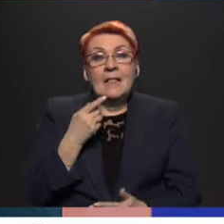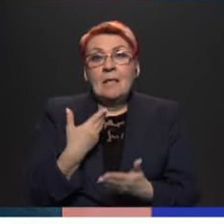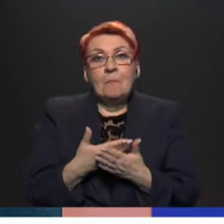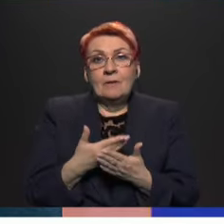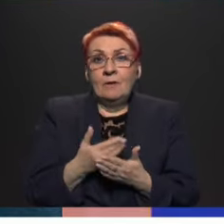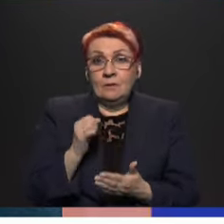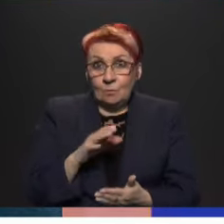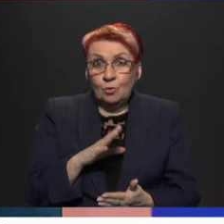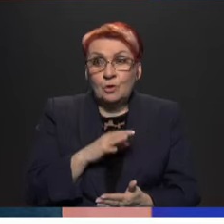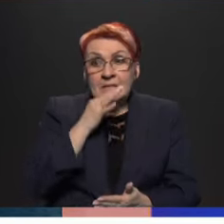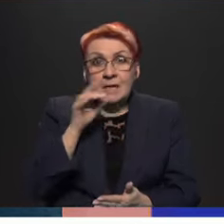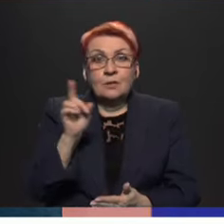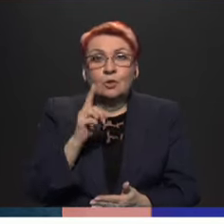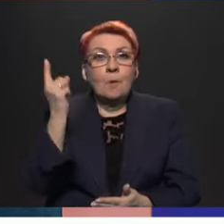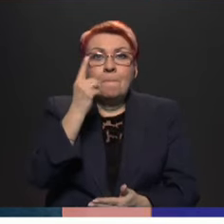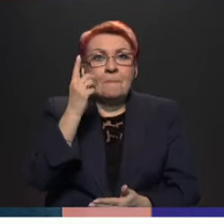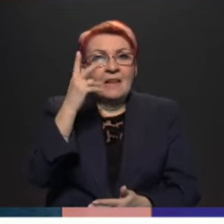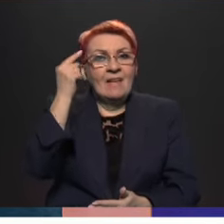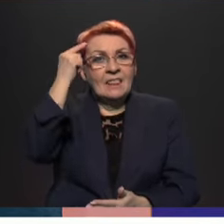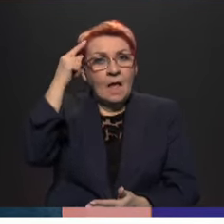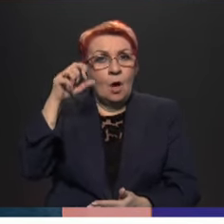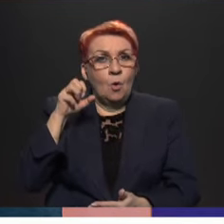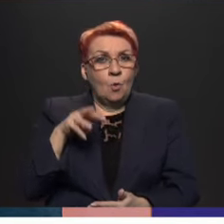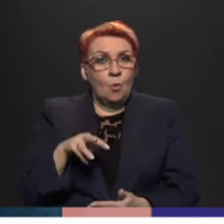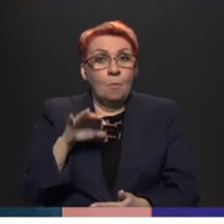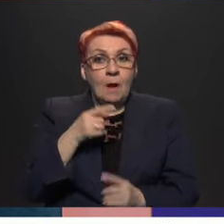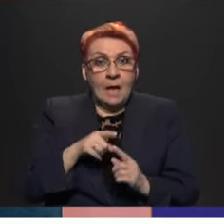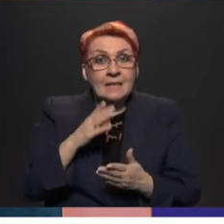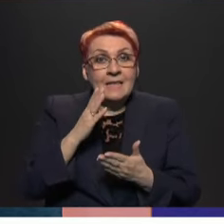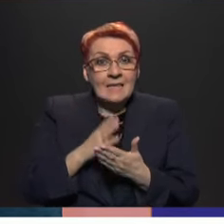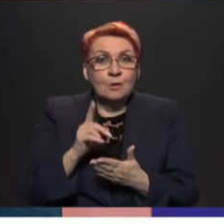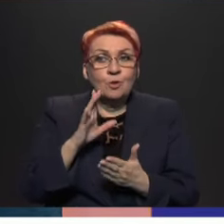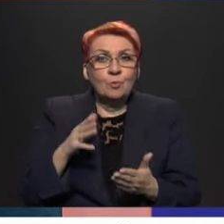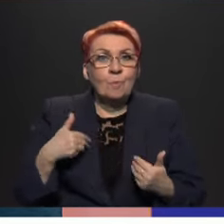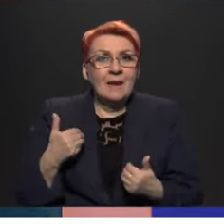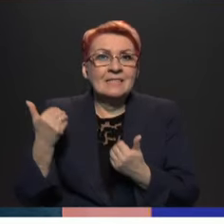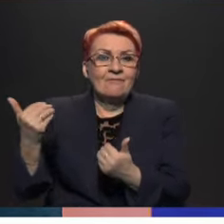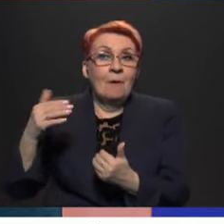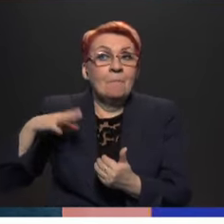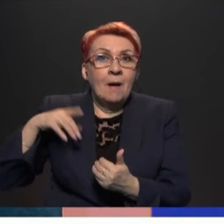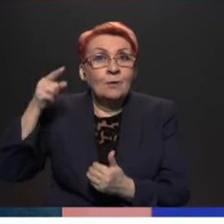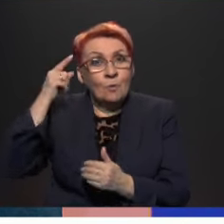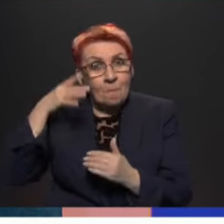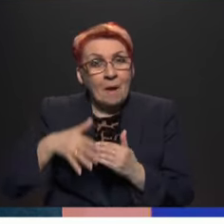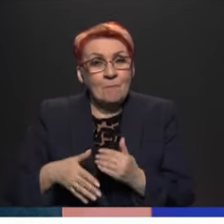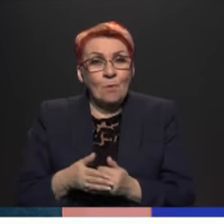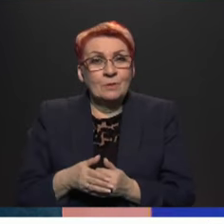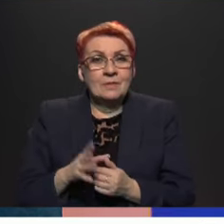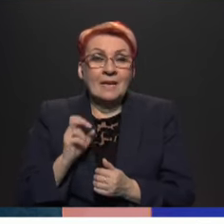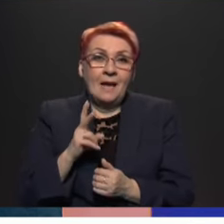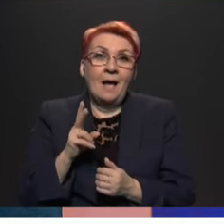но он сказал быть. То, что пришло первое ему на ум. А может быть, это и есть то, что будет полезно человеку. Как правило, мы